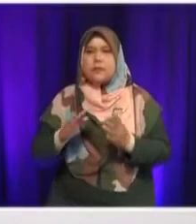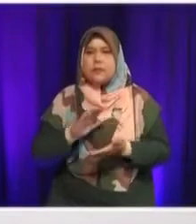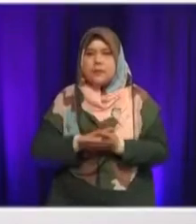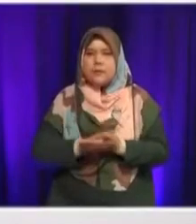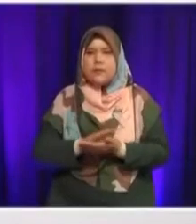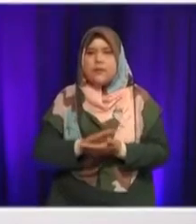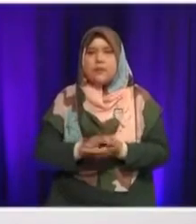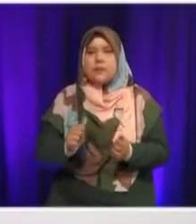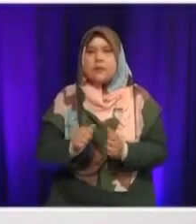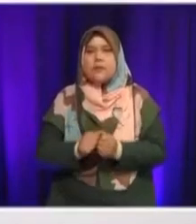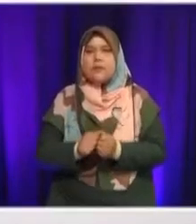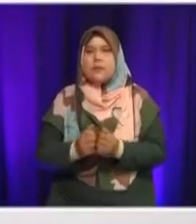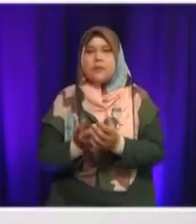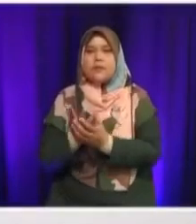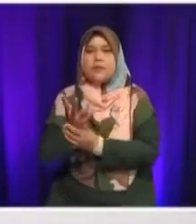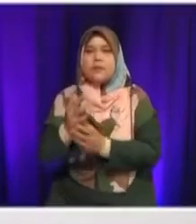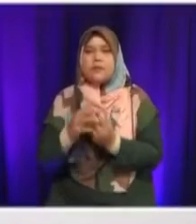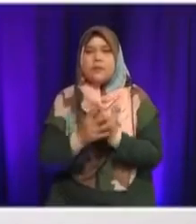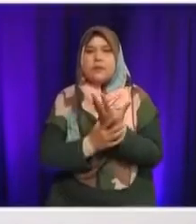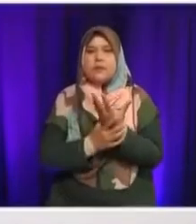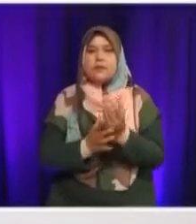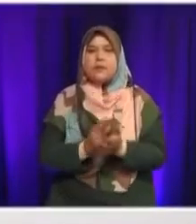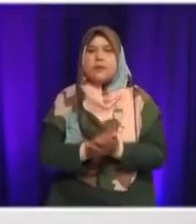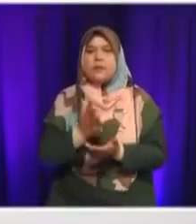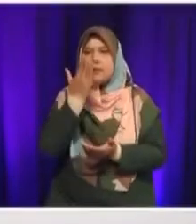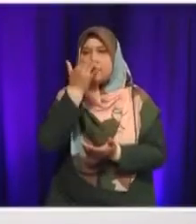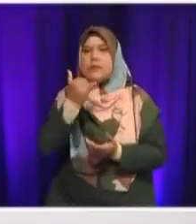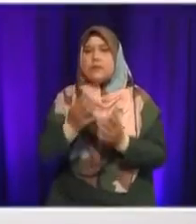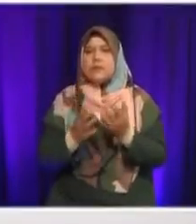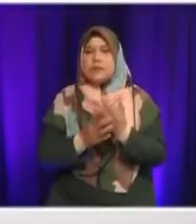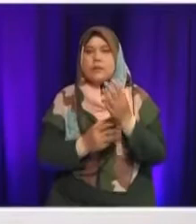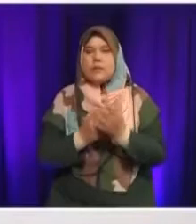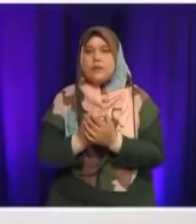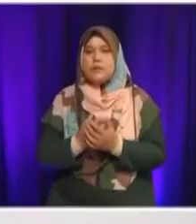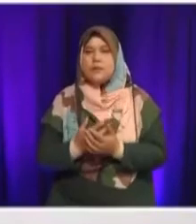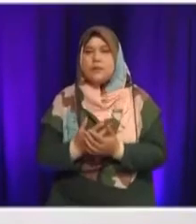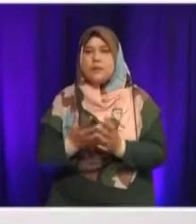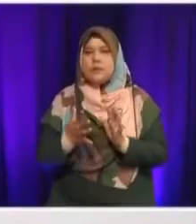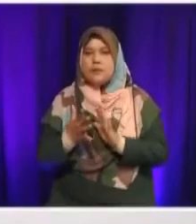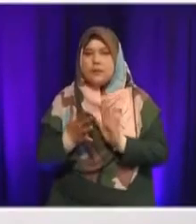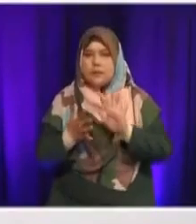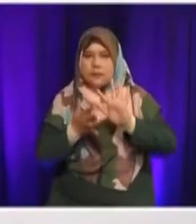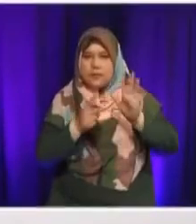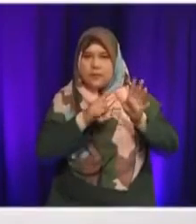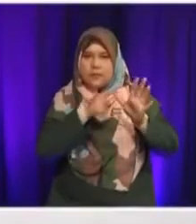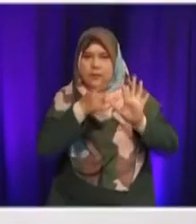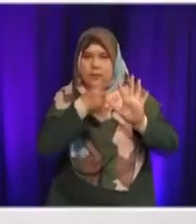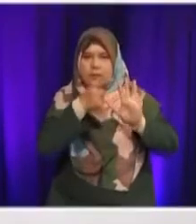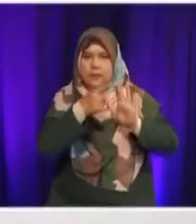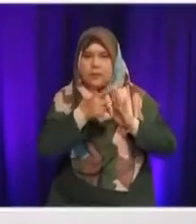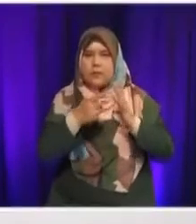dengan menggunakan sarung tangan sarung tangan kenapa pakai sarung tangan coba Jadi gitu Ini dia ada eee